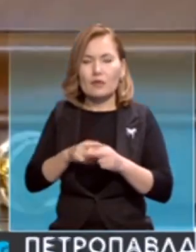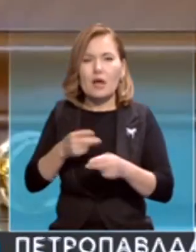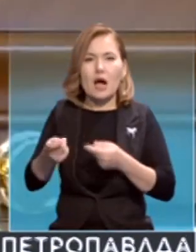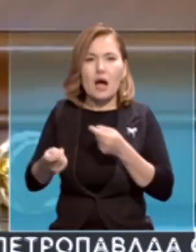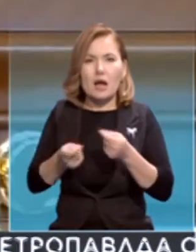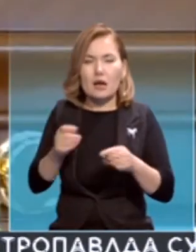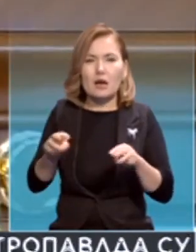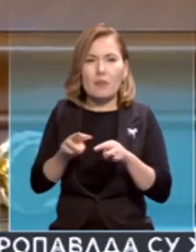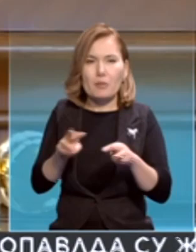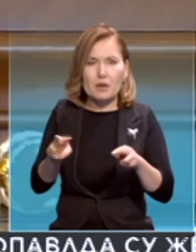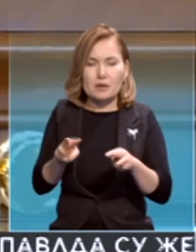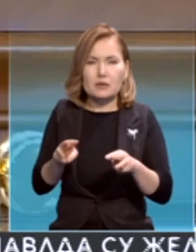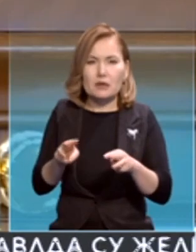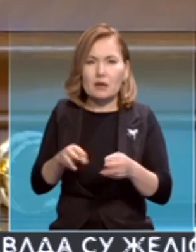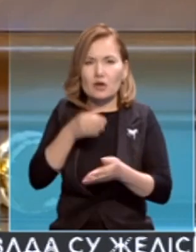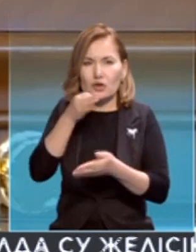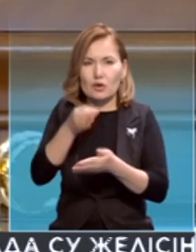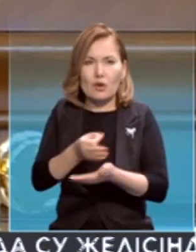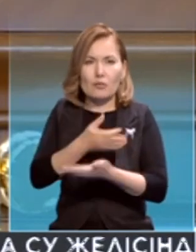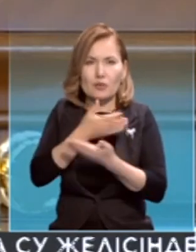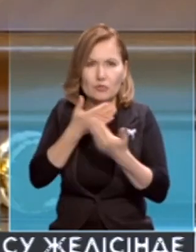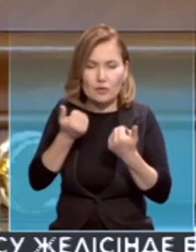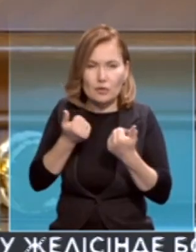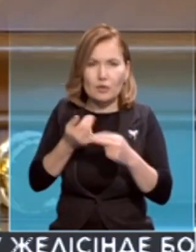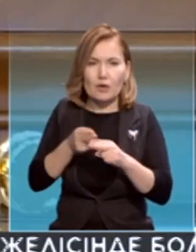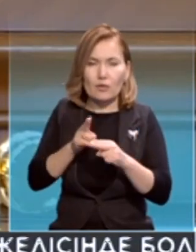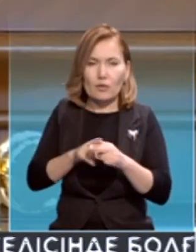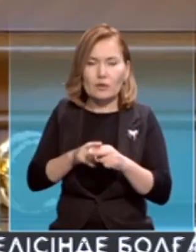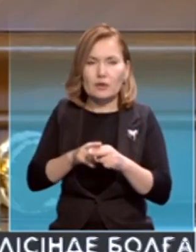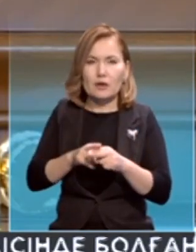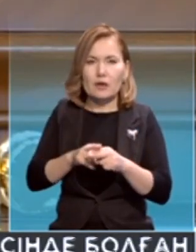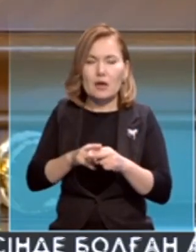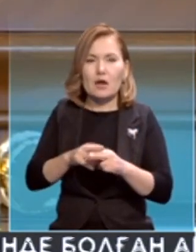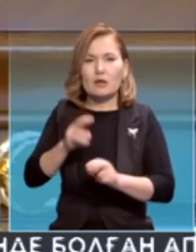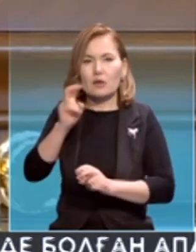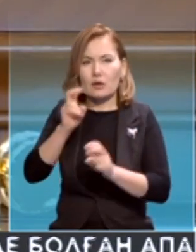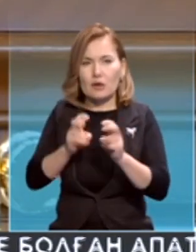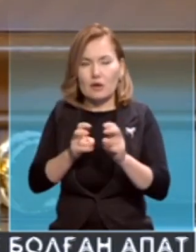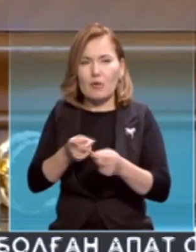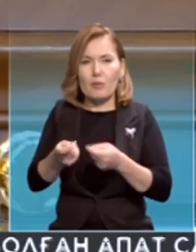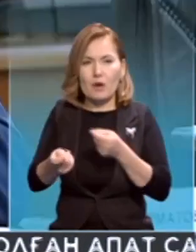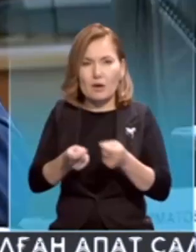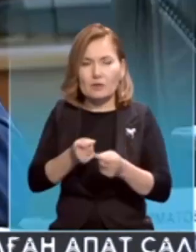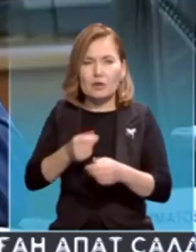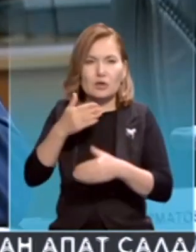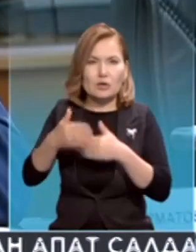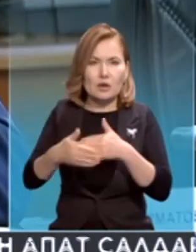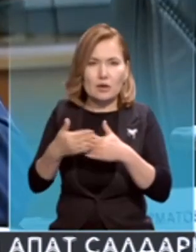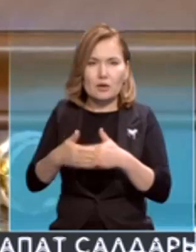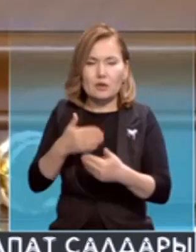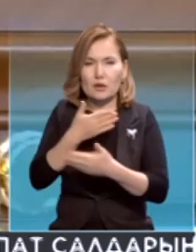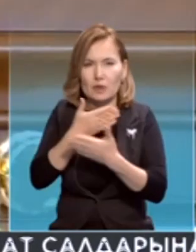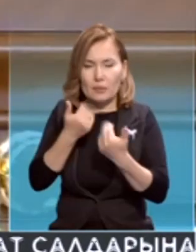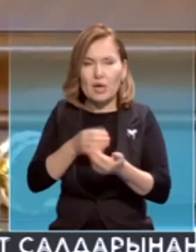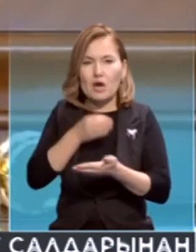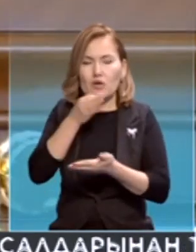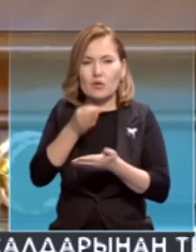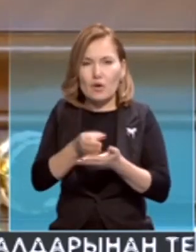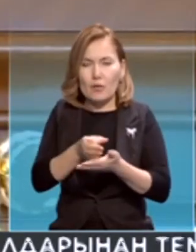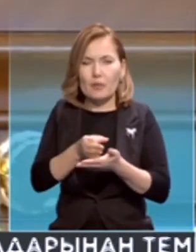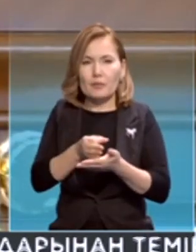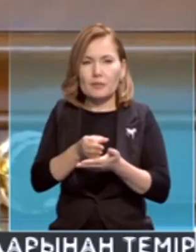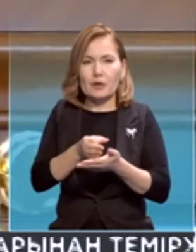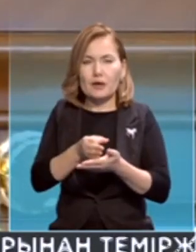мен министрлер, ең бастысы меншік иелері тиісті қорытынды жасаған жоқ. Жауапты қызметкерлер